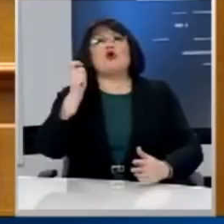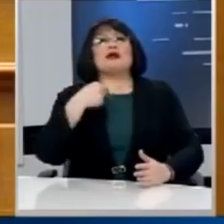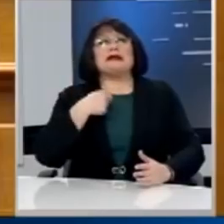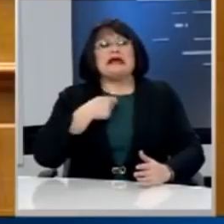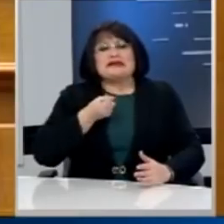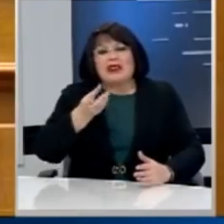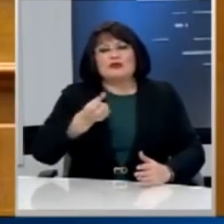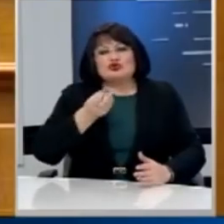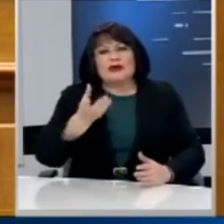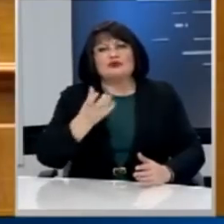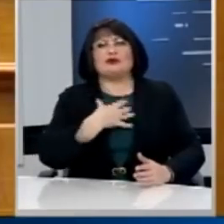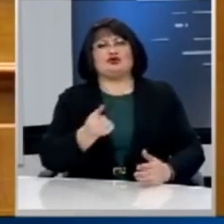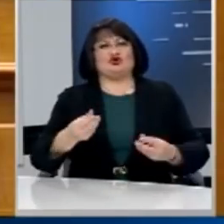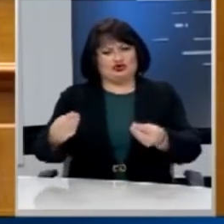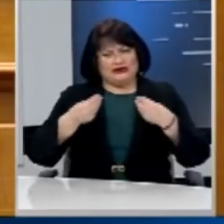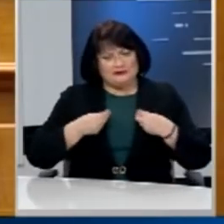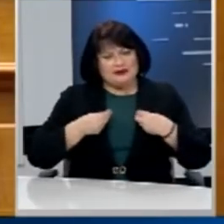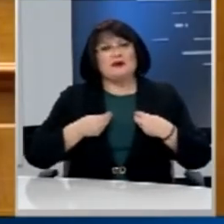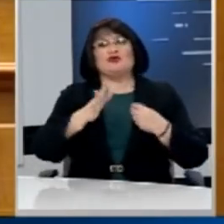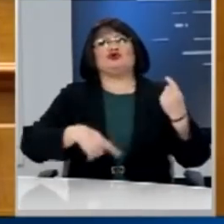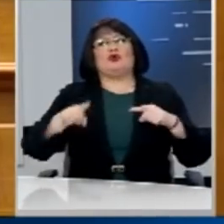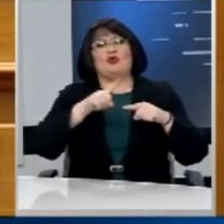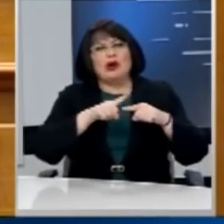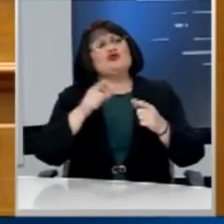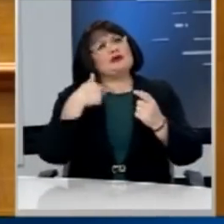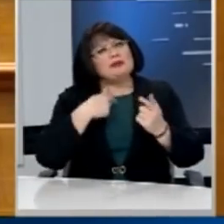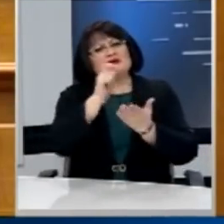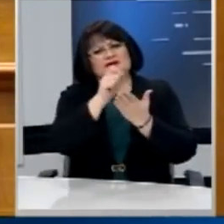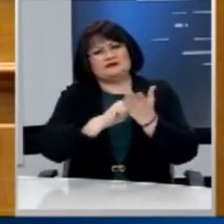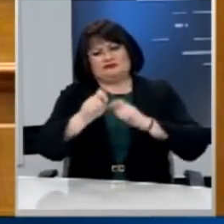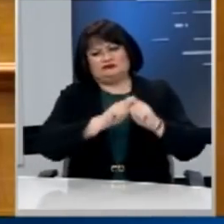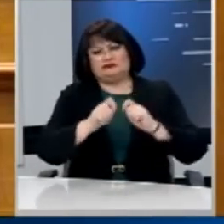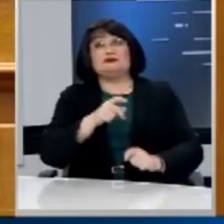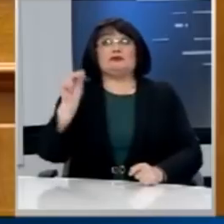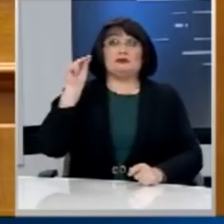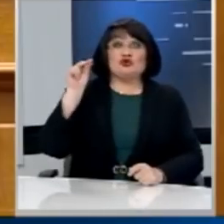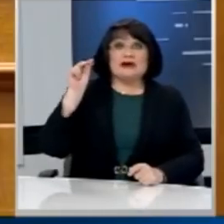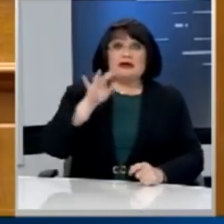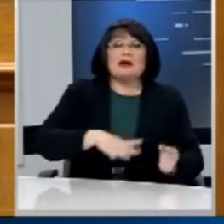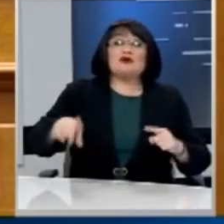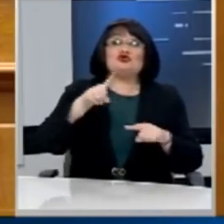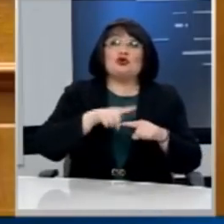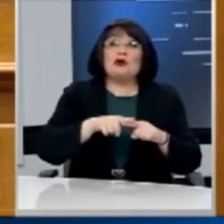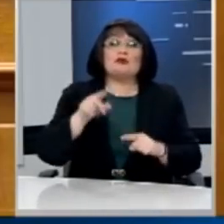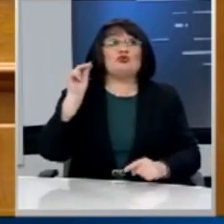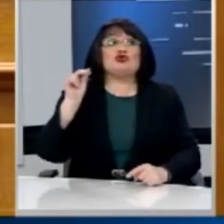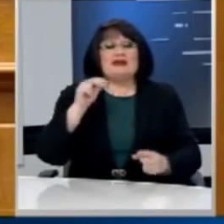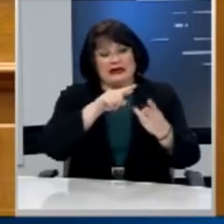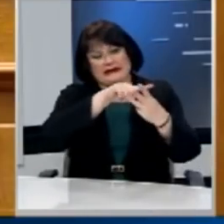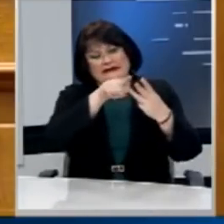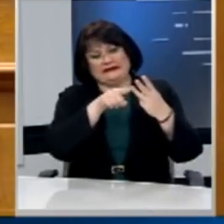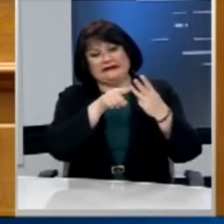τις οποίες λάβαμε την εμπιστοσύνη του ελληνικού λαού. Είχα δεσμευθεί απέναντι στον ελληνικό λαό για